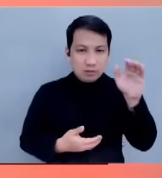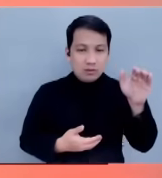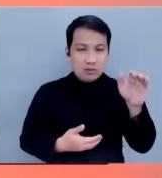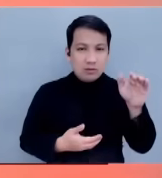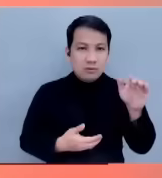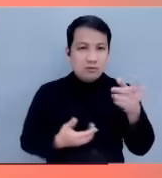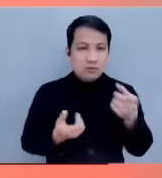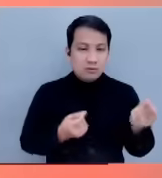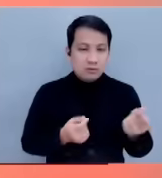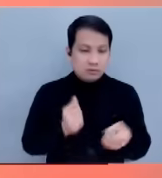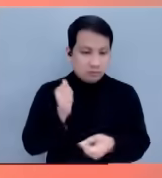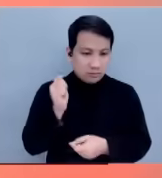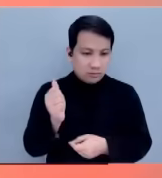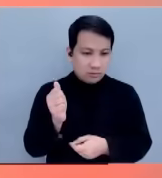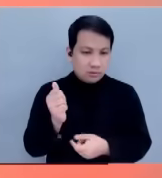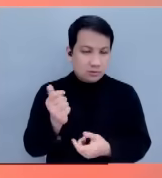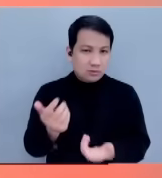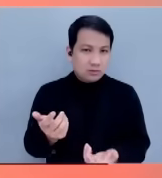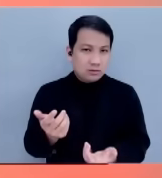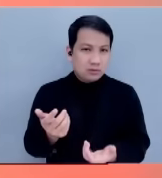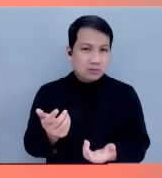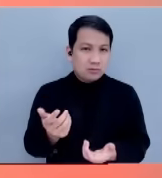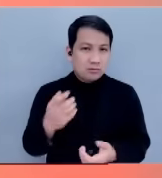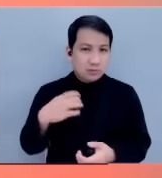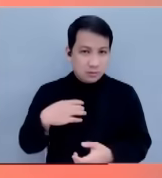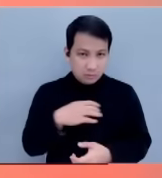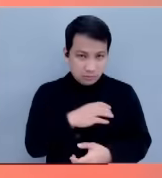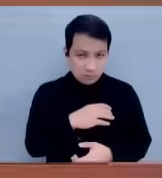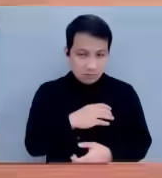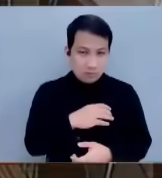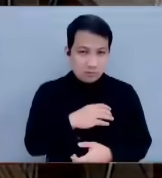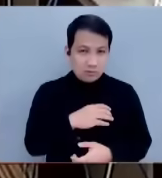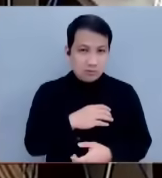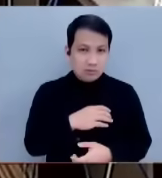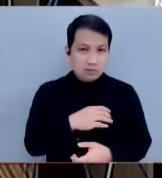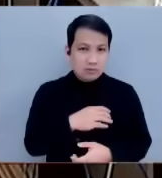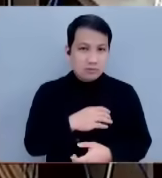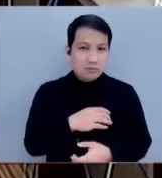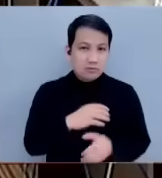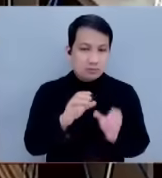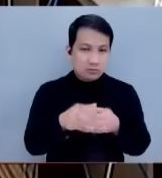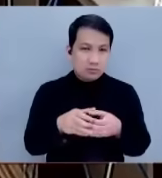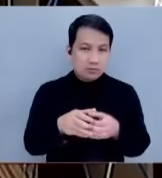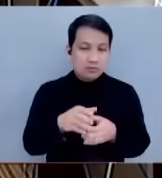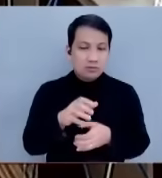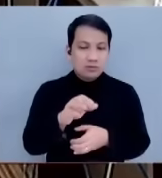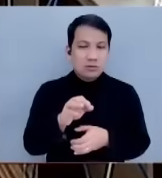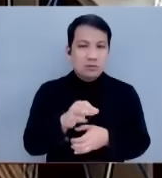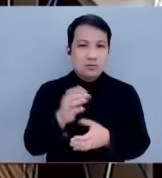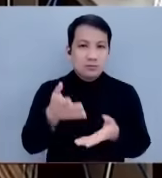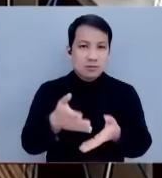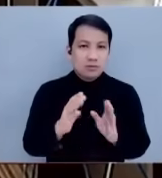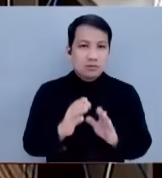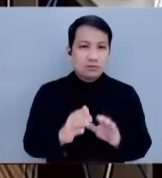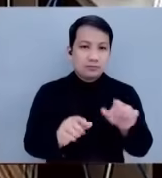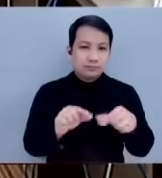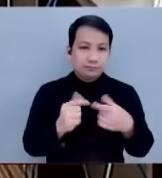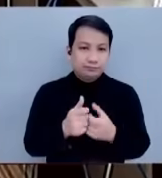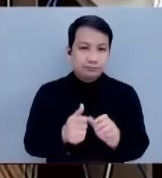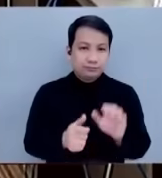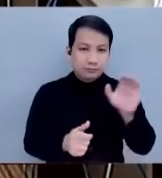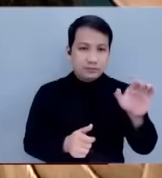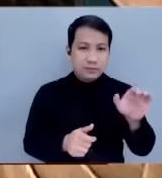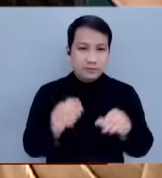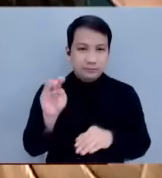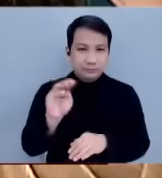nila ng House of Representative Committee on Franchise. Iaapila ng kanilang kampo sa Lunes ang contempt